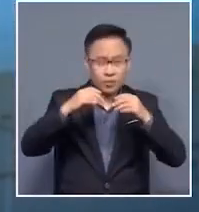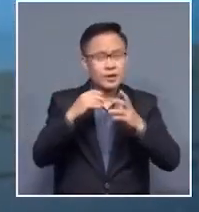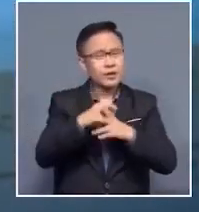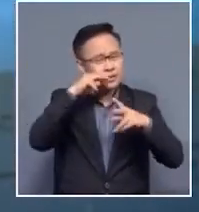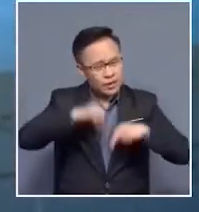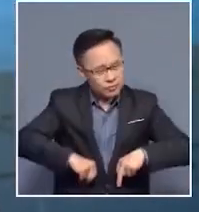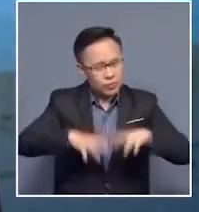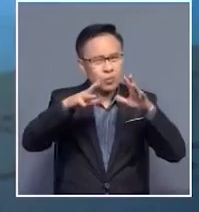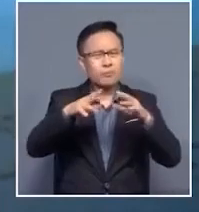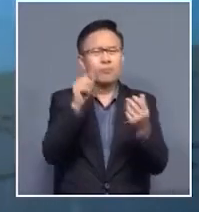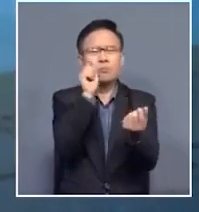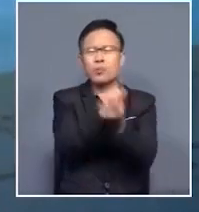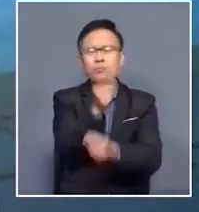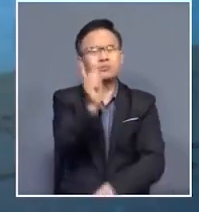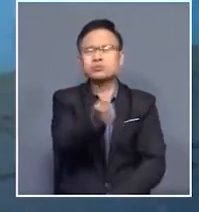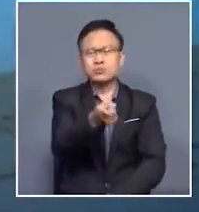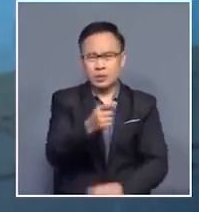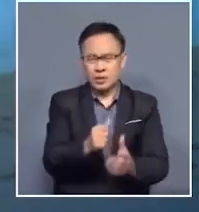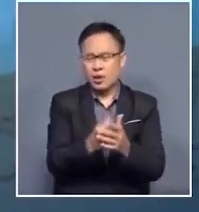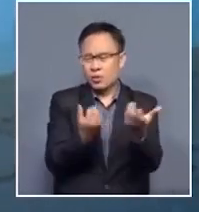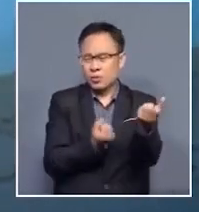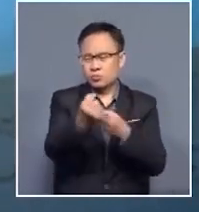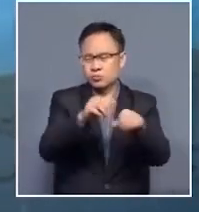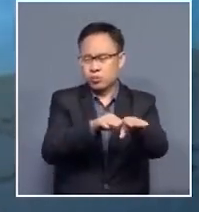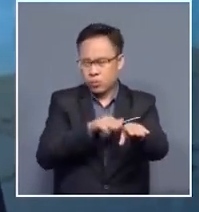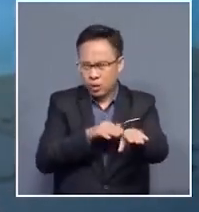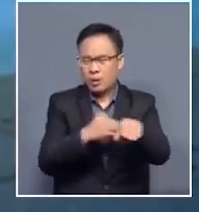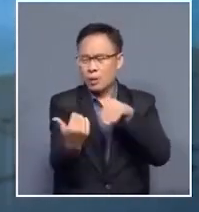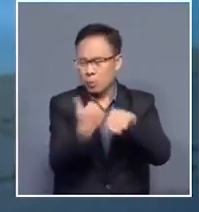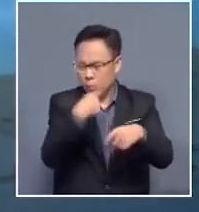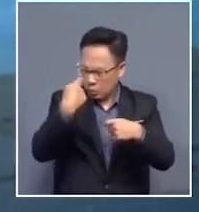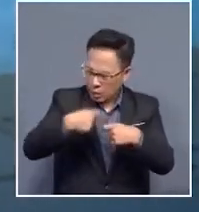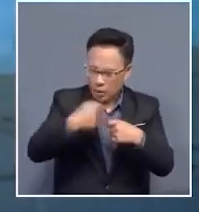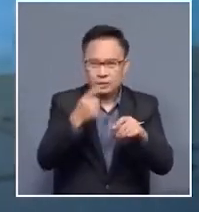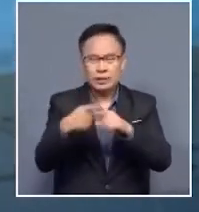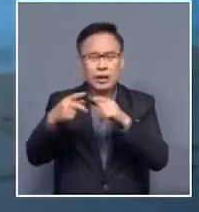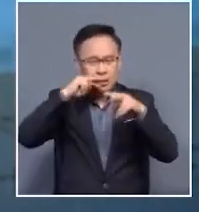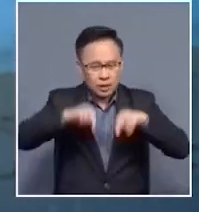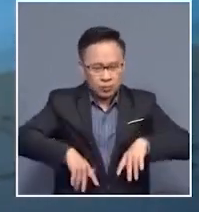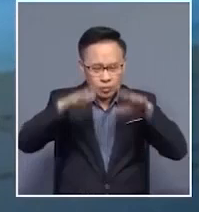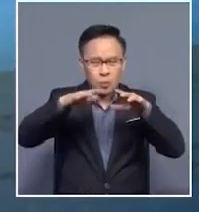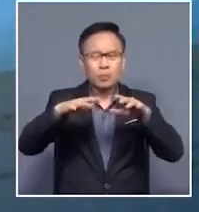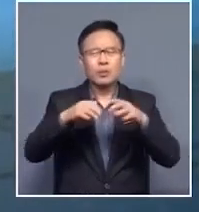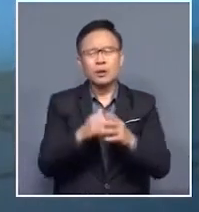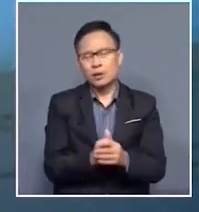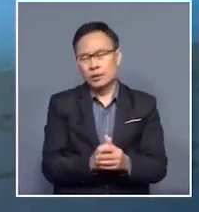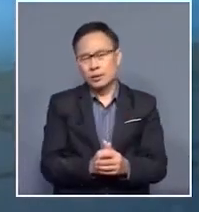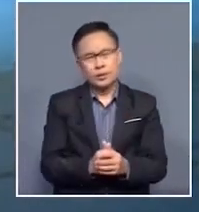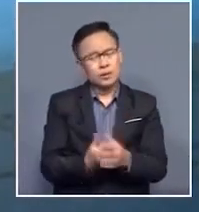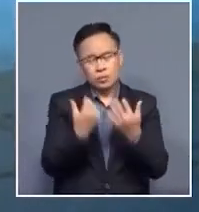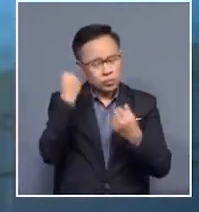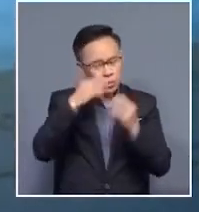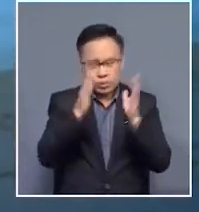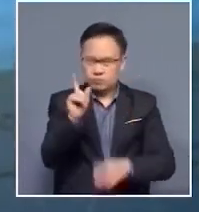ทุกวันปัญหาที่หลีกเลี่ยงไม่พ้นนั่นก็คือการจราจรที่ติดขัดมีน้ำท่วมขังรอการระบายทีนี้พอมีความเดือดร้อนขึ้นมาทุก